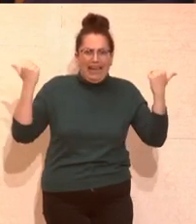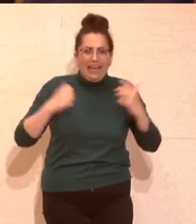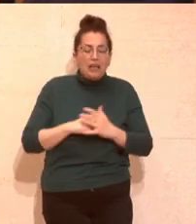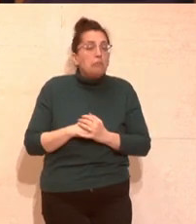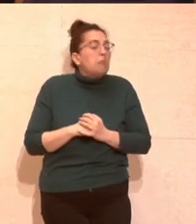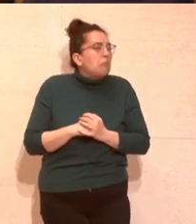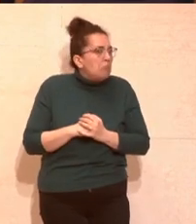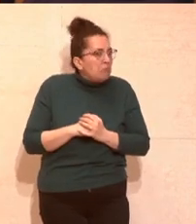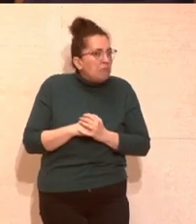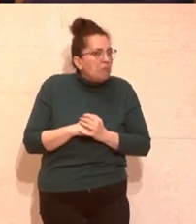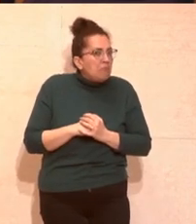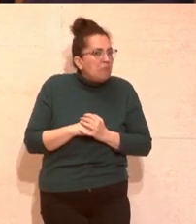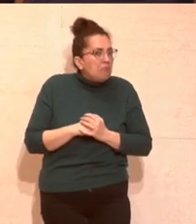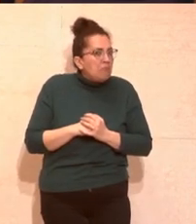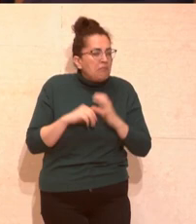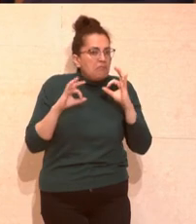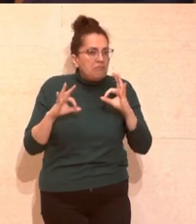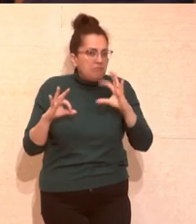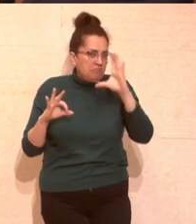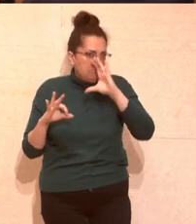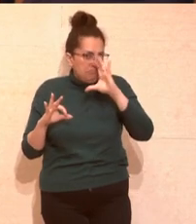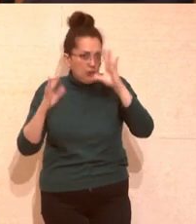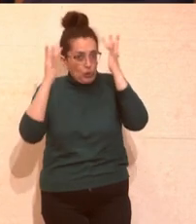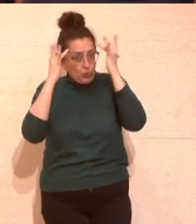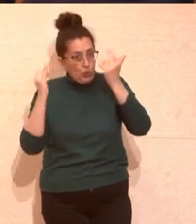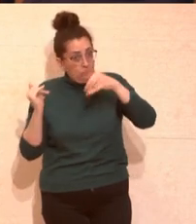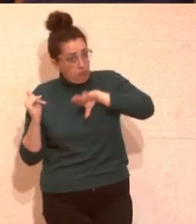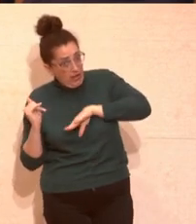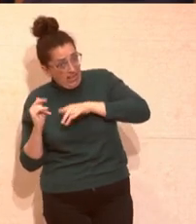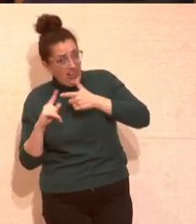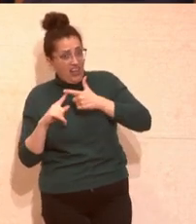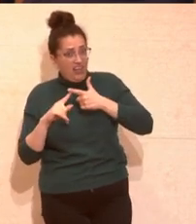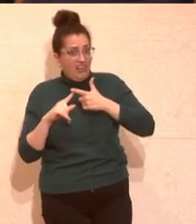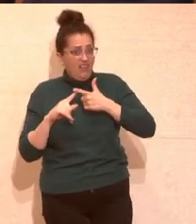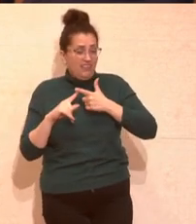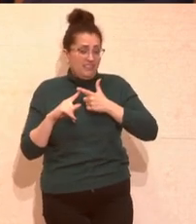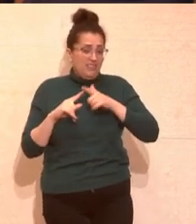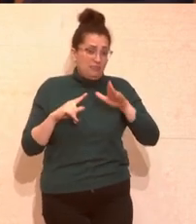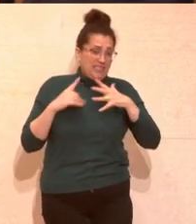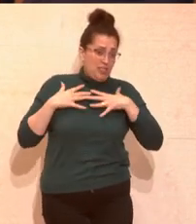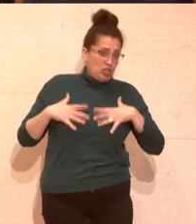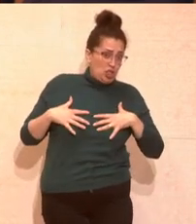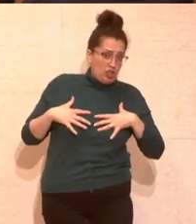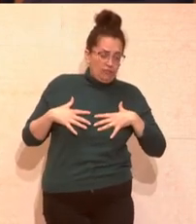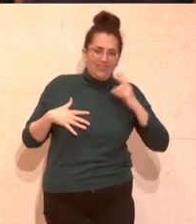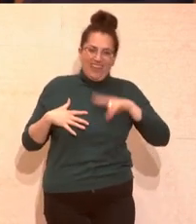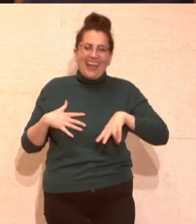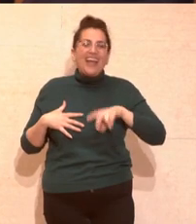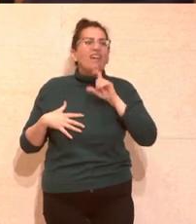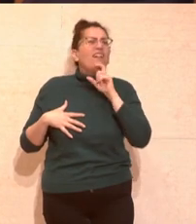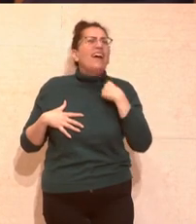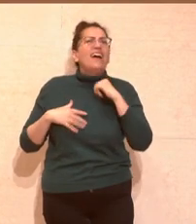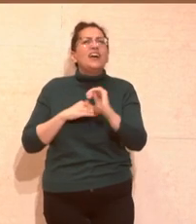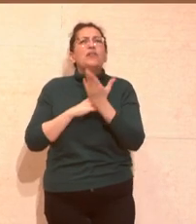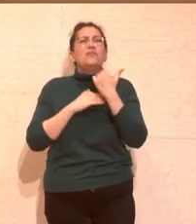a un travail qui a été fait pour savoir si c'est que culturel, si c'est biologique, parce que c'était quand même assez massif comme